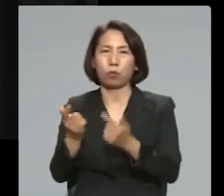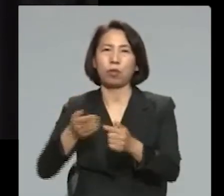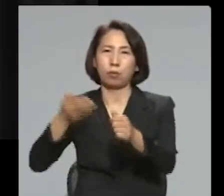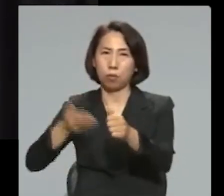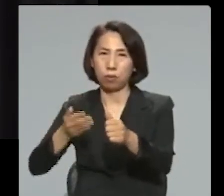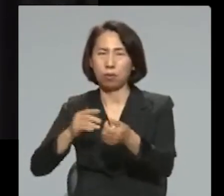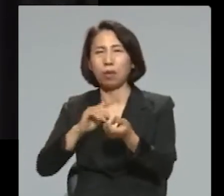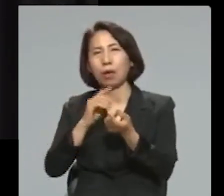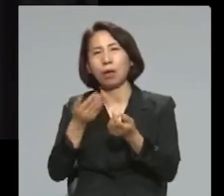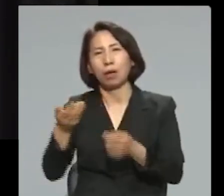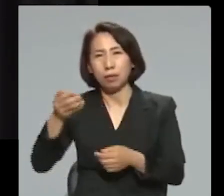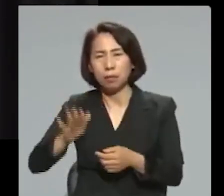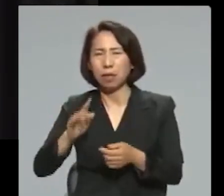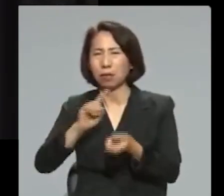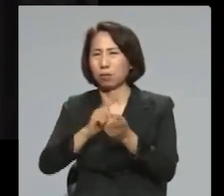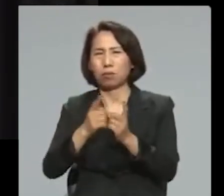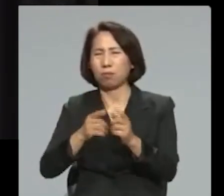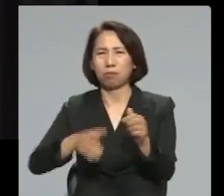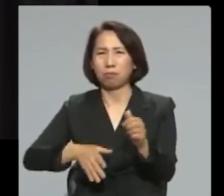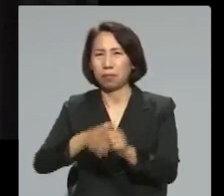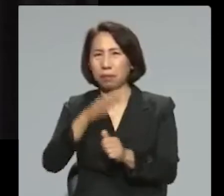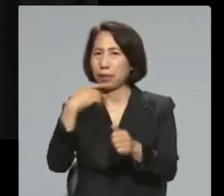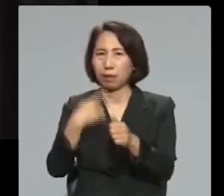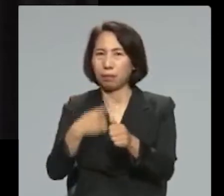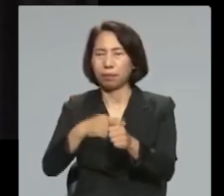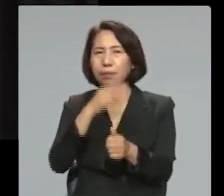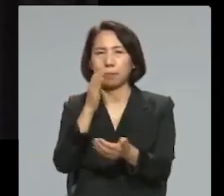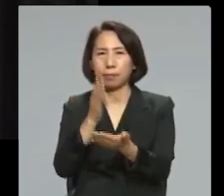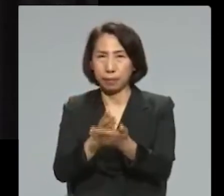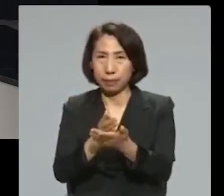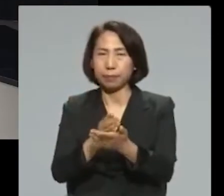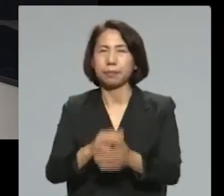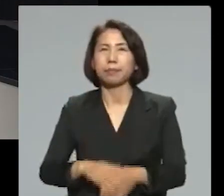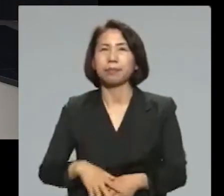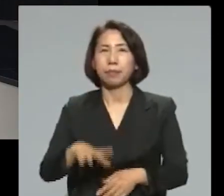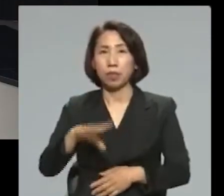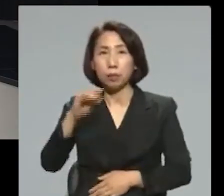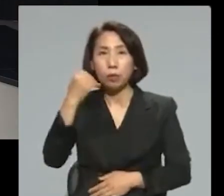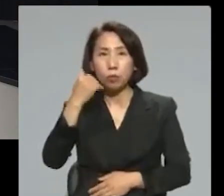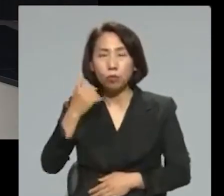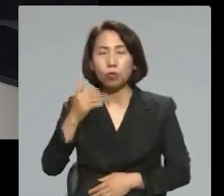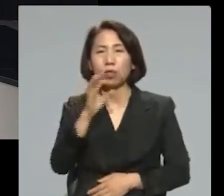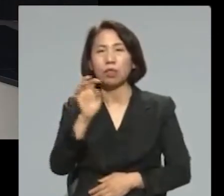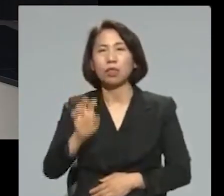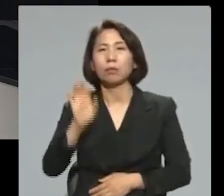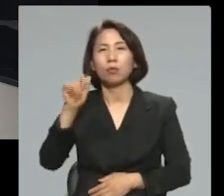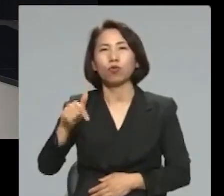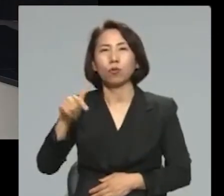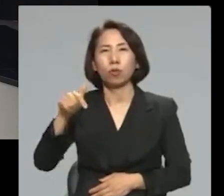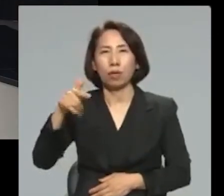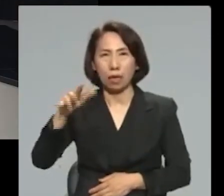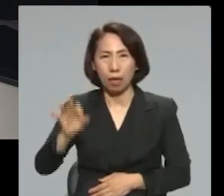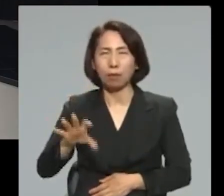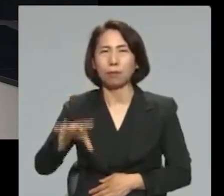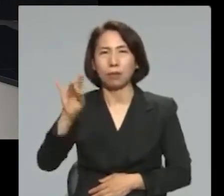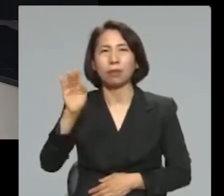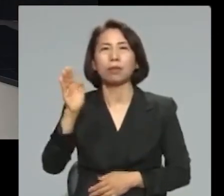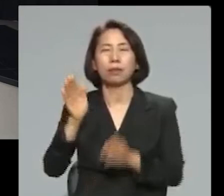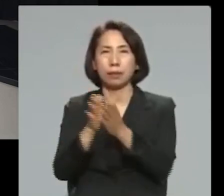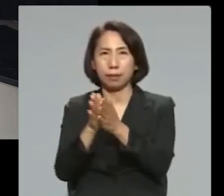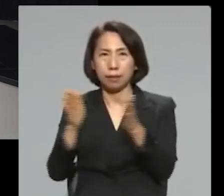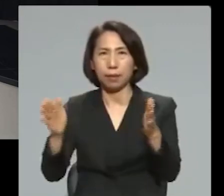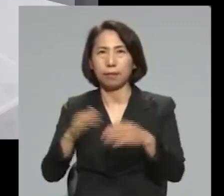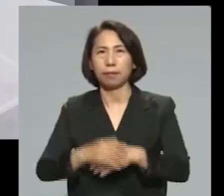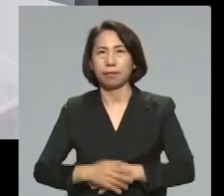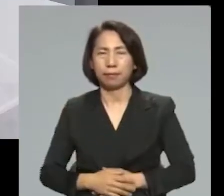상대방을 비방하는 발언은 할 수가 없습니다. 첫 번째 주도권 토론은 무소속 이묵강 후보부터 진행하겠습니다.